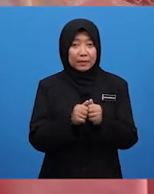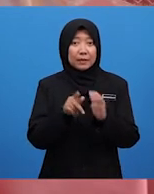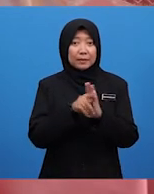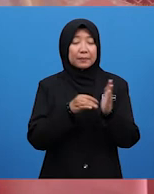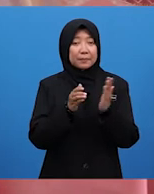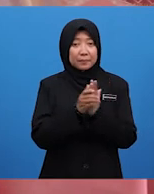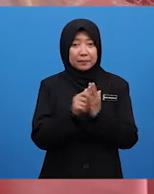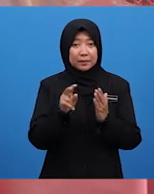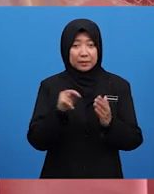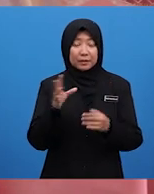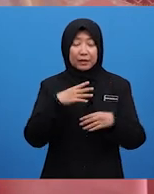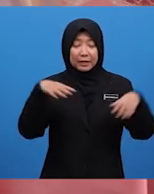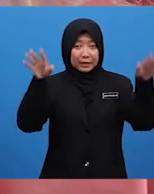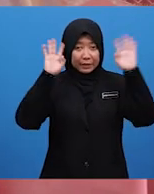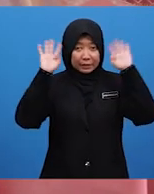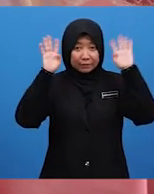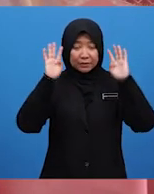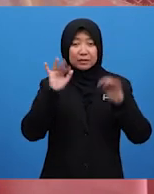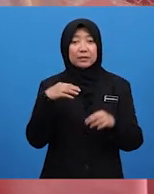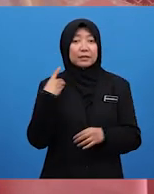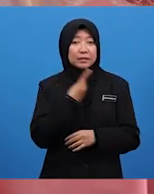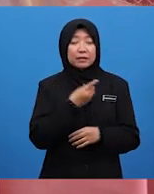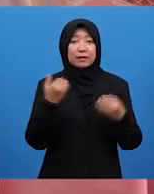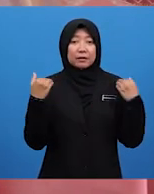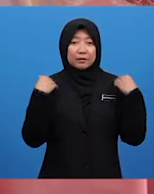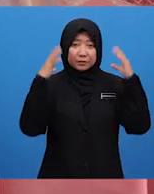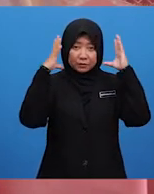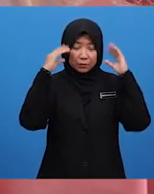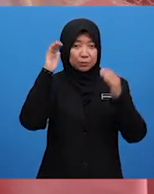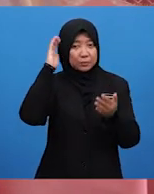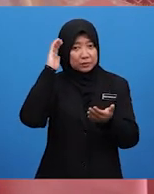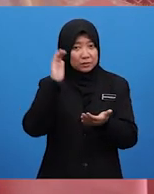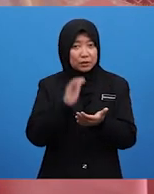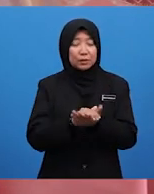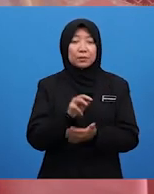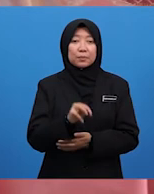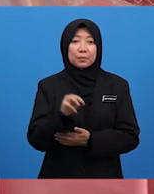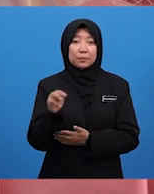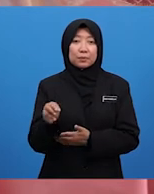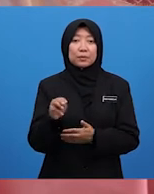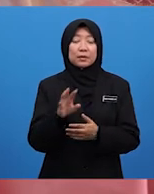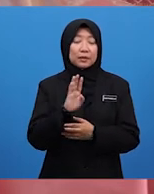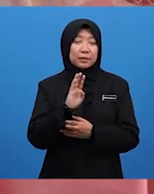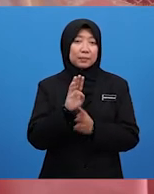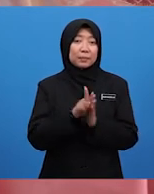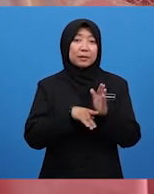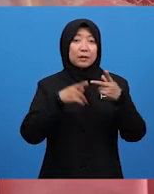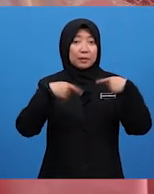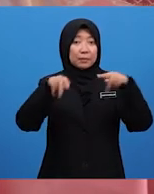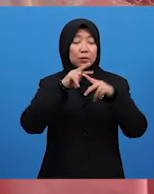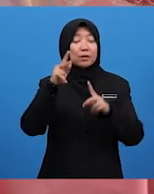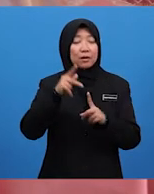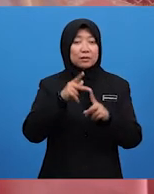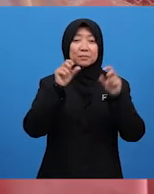Dengan kemahiran dan kreativiti yang kita ada, cikgu percaya murid-murid berkeperluan khas